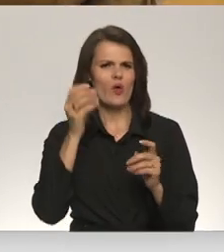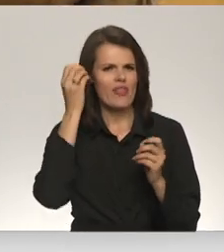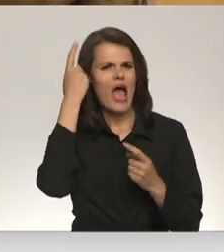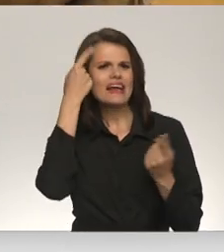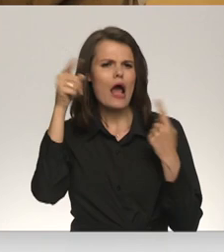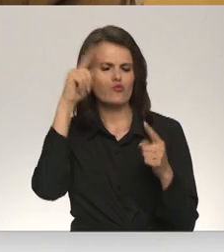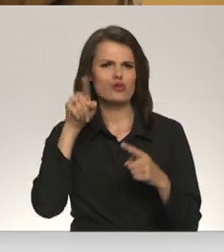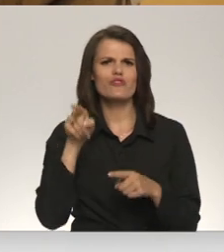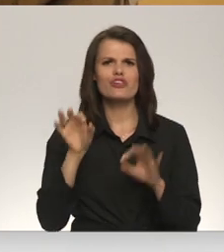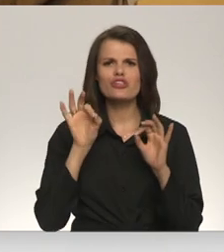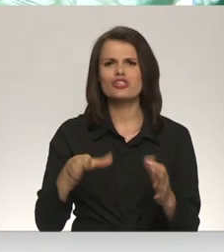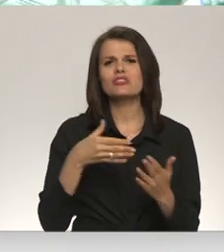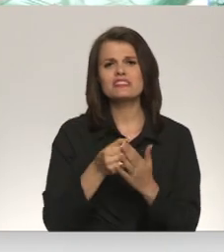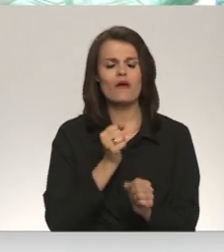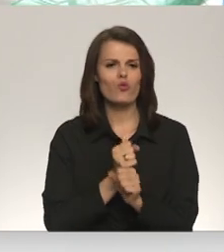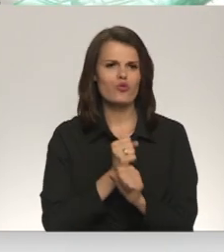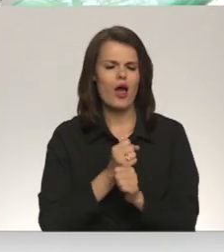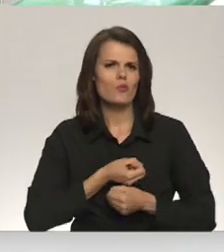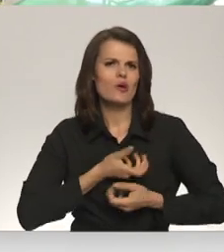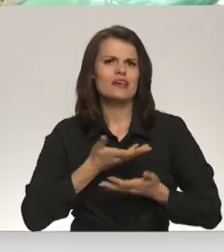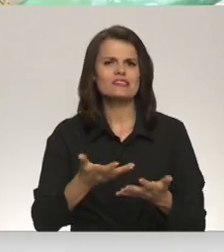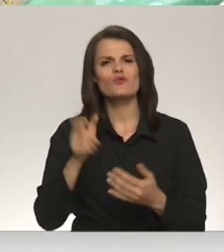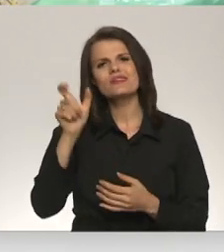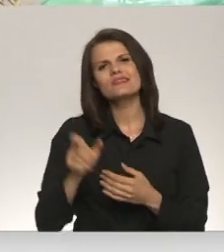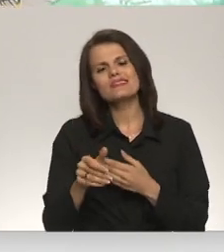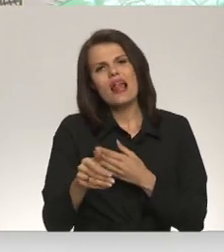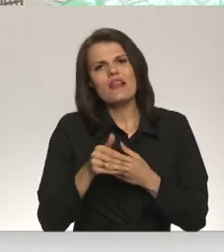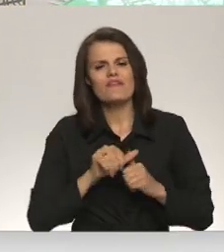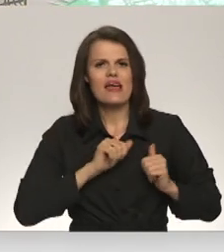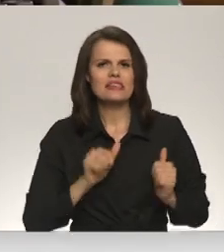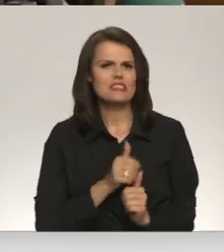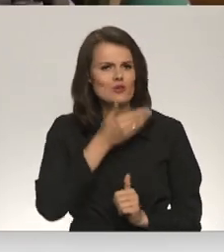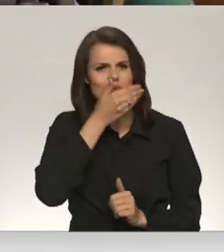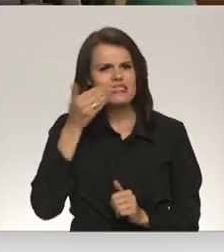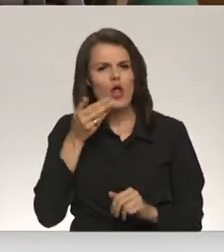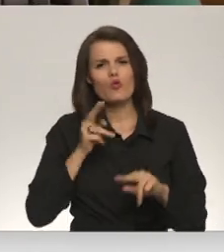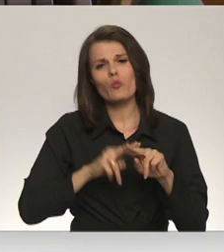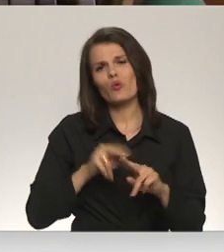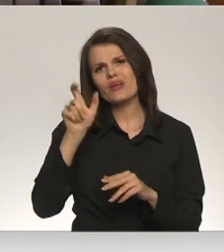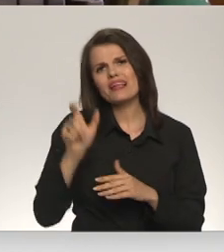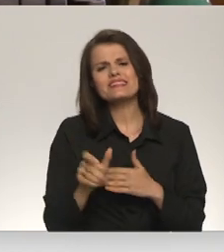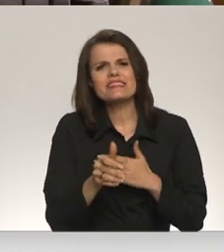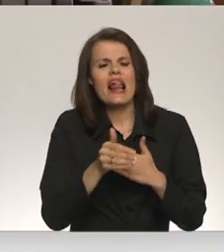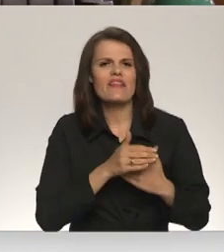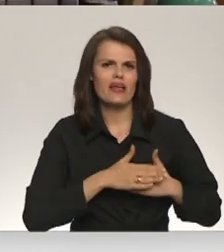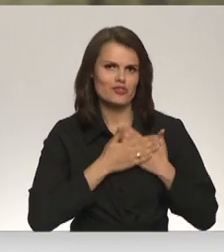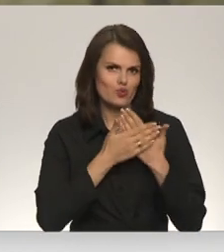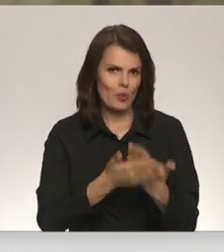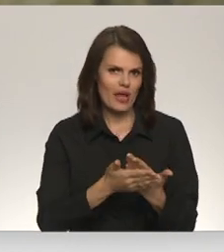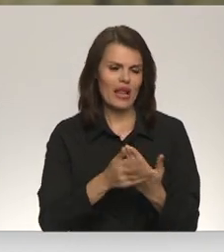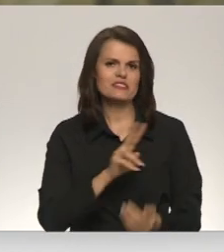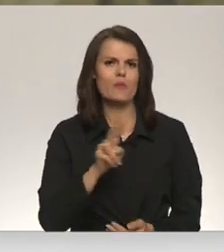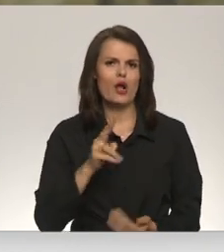savu daļradī izstaro tādu cilvēcisku siltumu un tādu cilvēcisku mīlestību,